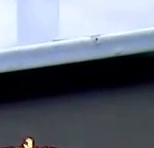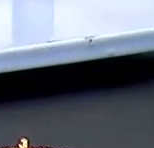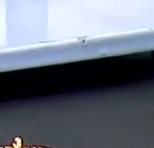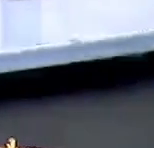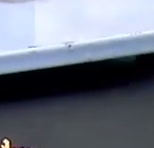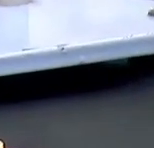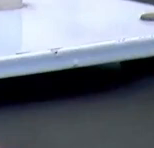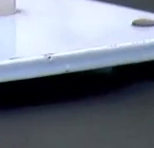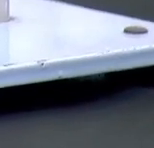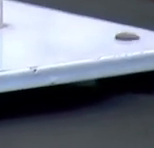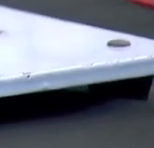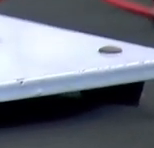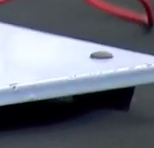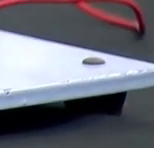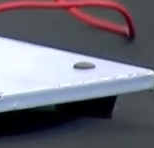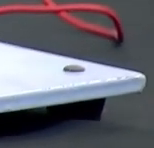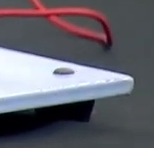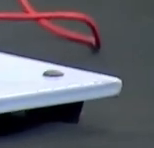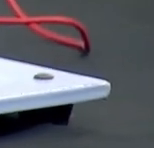menjadi betul nih